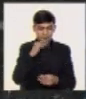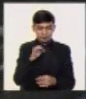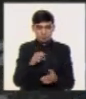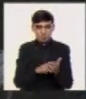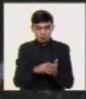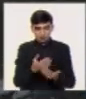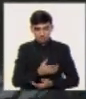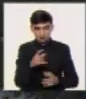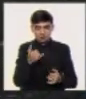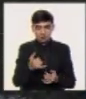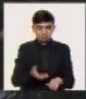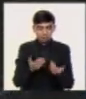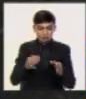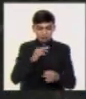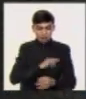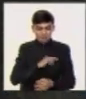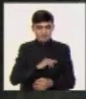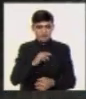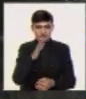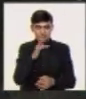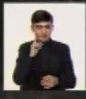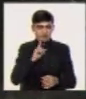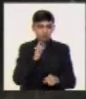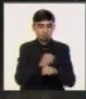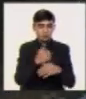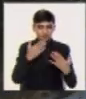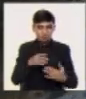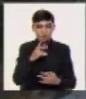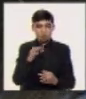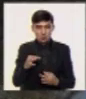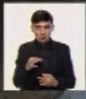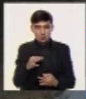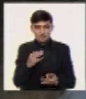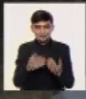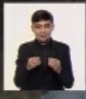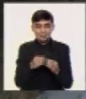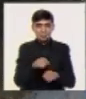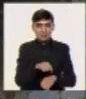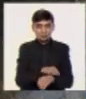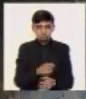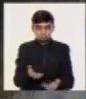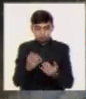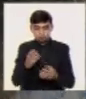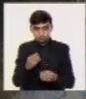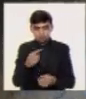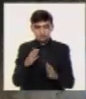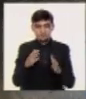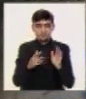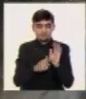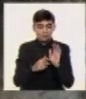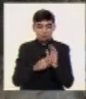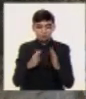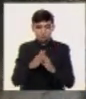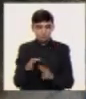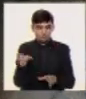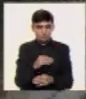қорыққан тұрғындар қазір қазба жұмыстарын уақытша тоқтаттық деп отыр. Ал енді 10 метр бері қазатын болса, мұндағы 70 үйдің барлығы жер